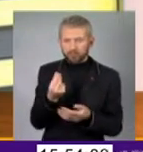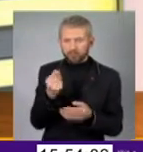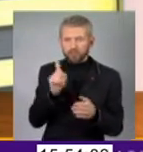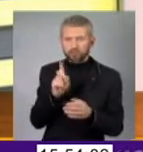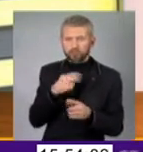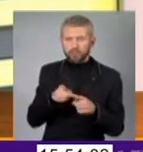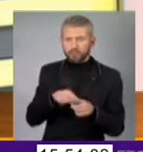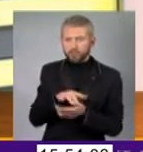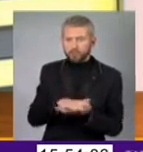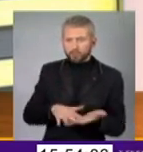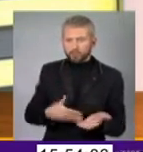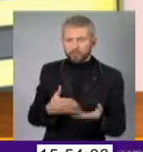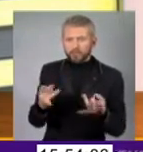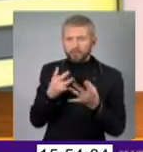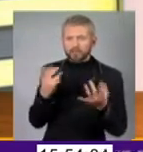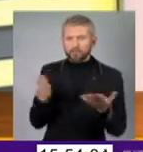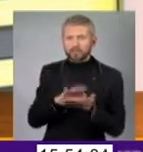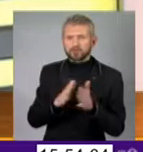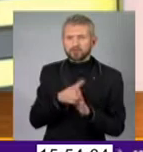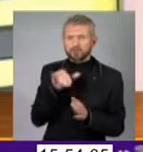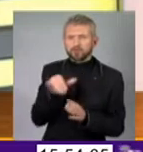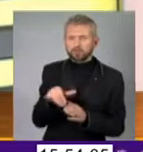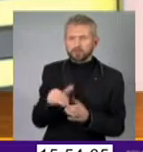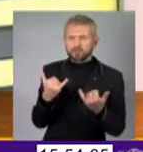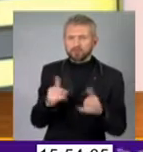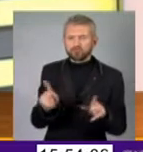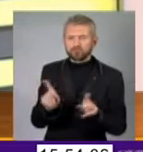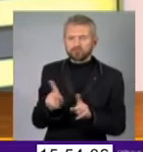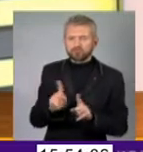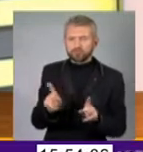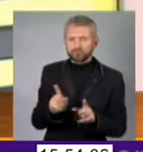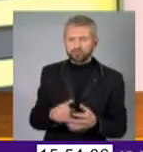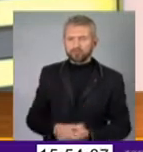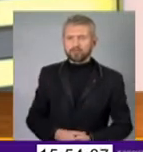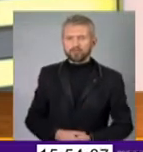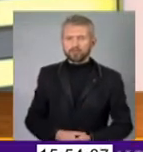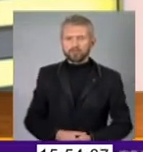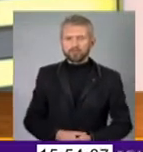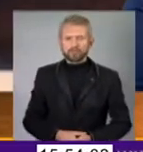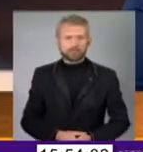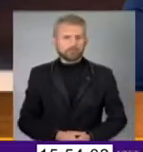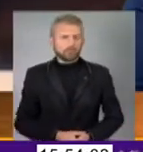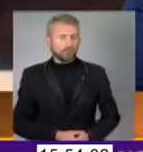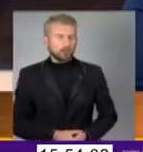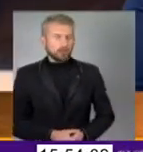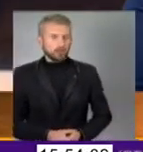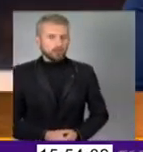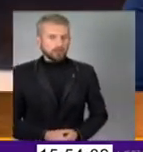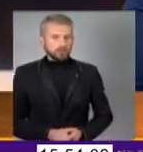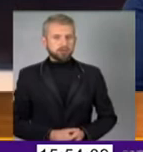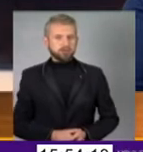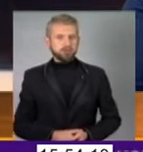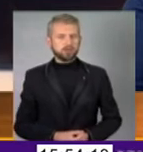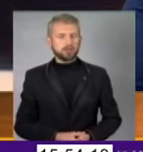щоб це продовжувати. Розкажіть, яка ситуація у вас, на якому етапі взагалі весь цей процес? Прошу. Ну, добре всі